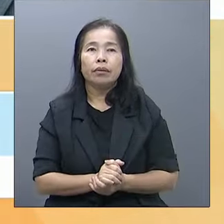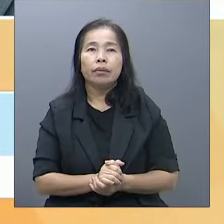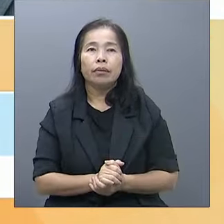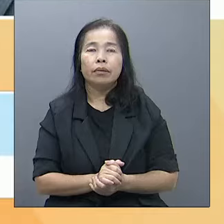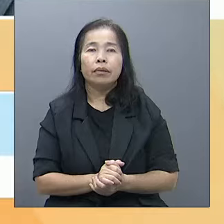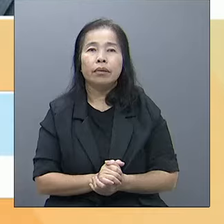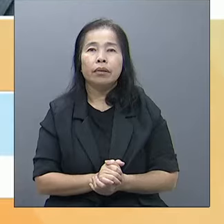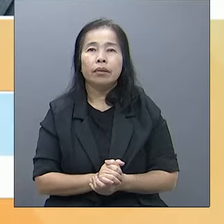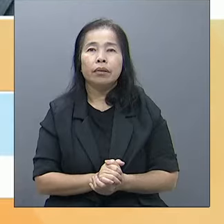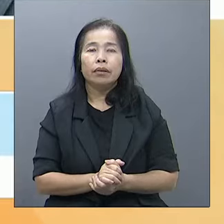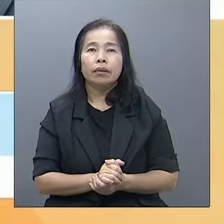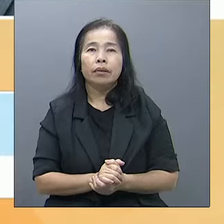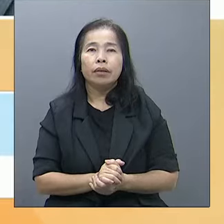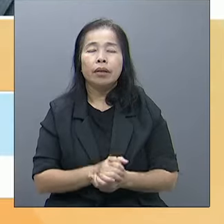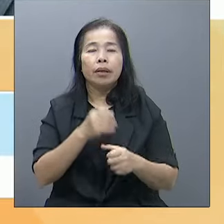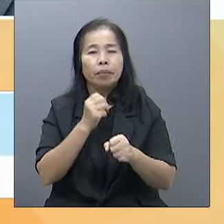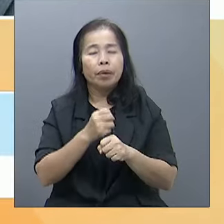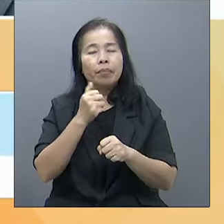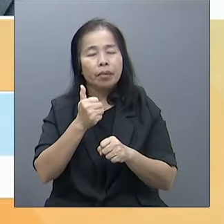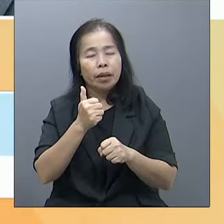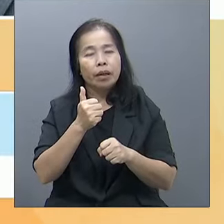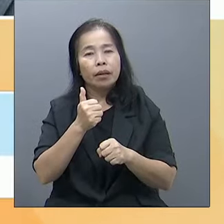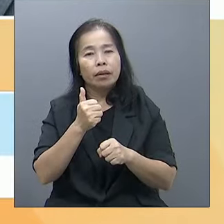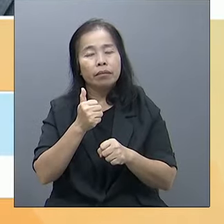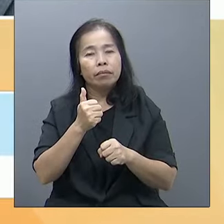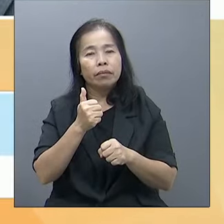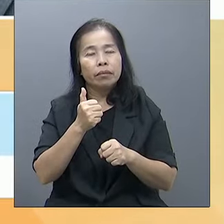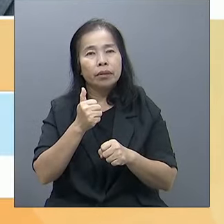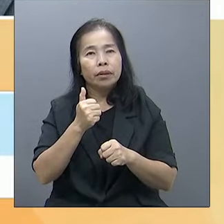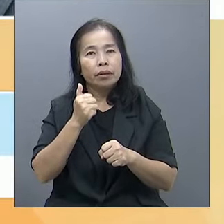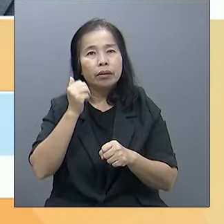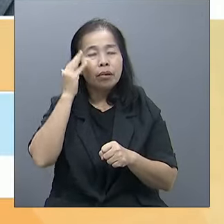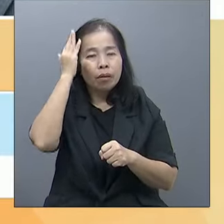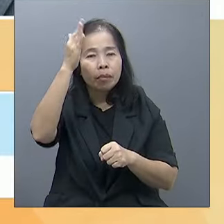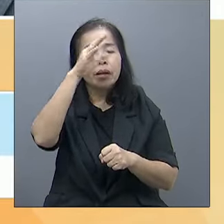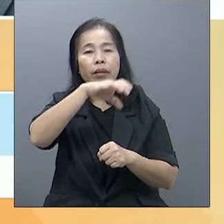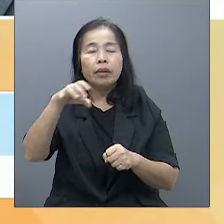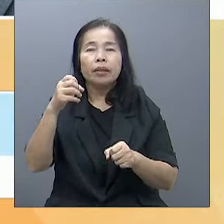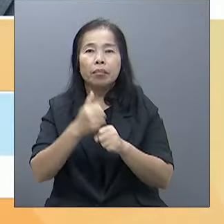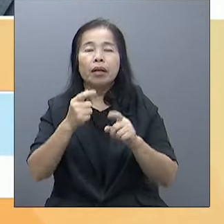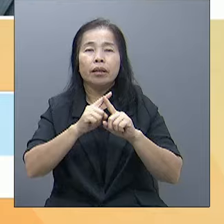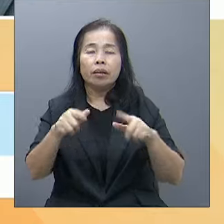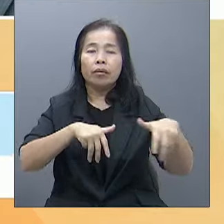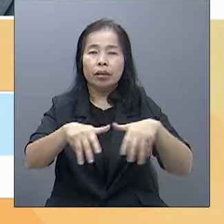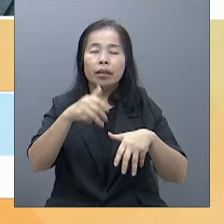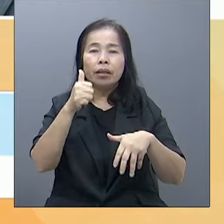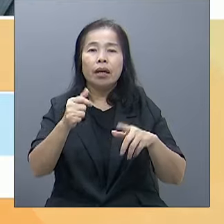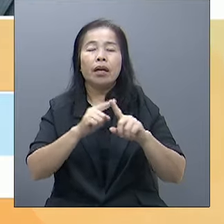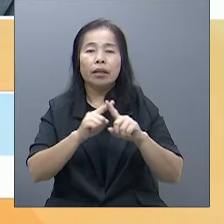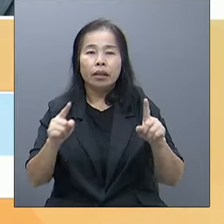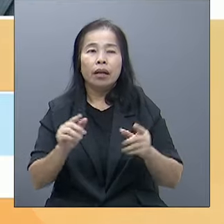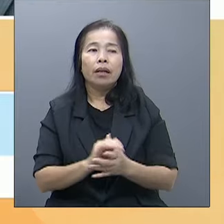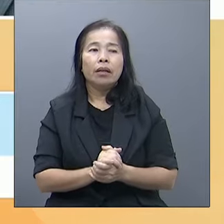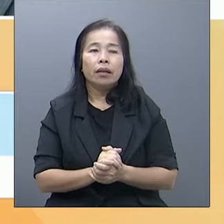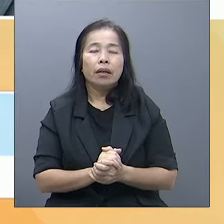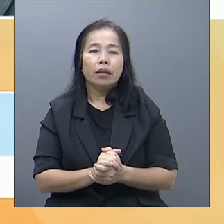มันเป็นได้นะเขาจัดรถขนส่งสาธารณะก็ยังทำได้นะครับในสำหรับท้องถิ่นนะ ค ่ ะ ท้องถิ่นเขาสามารถจัดรถข